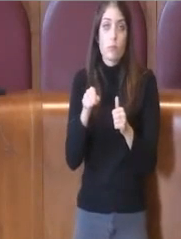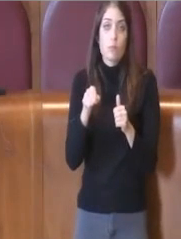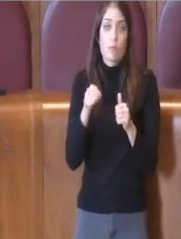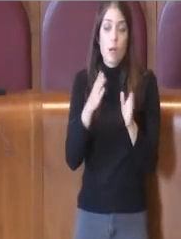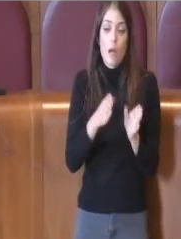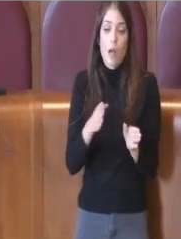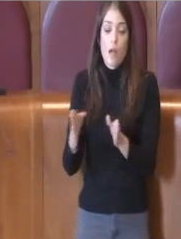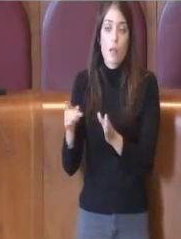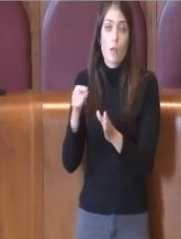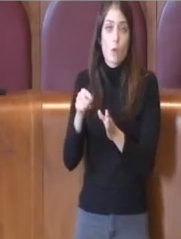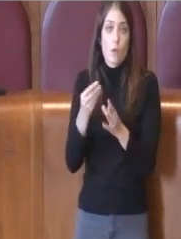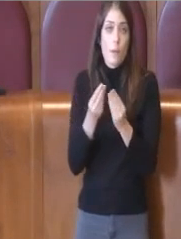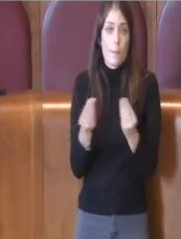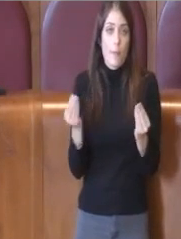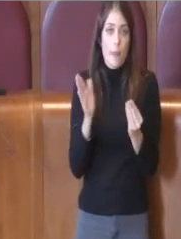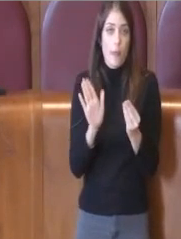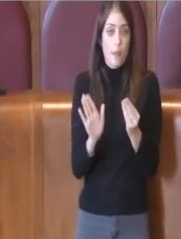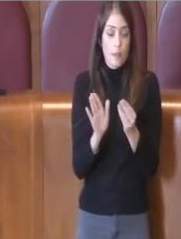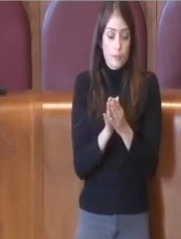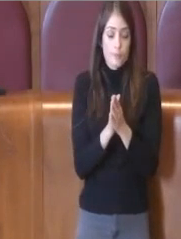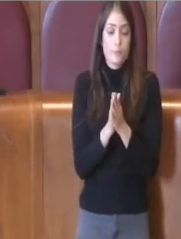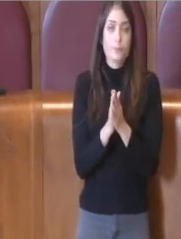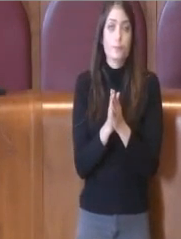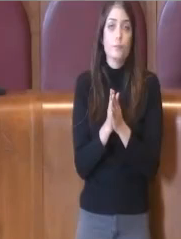beni, era quella appunto